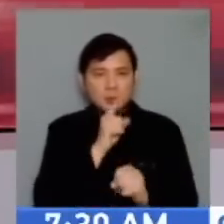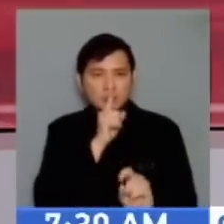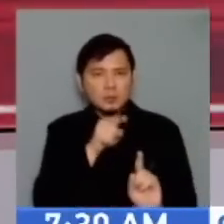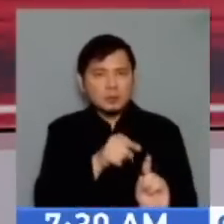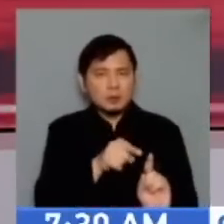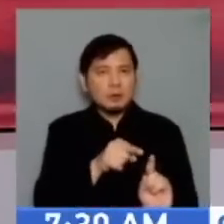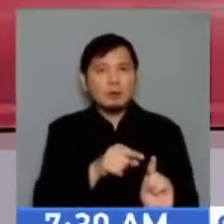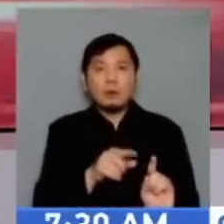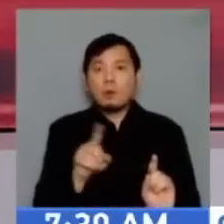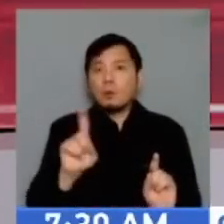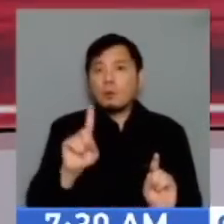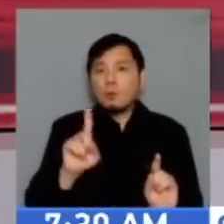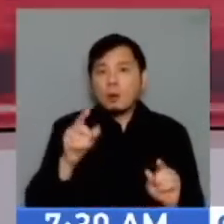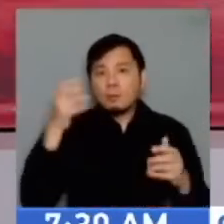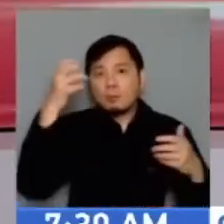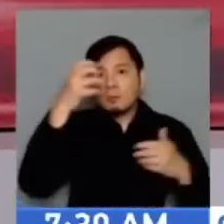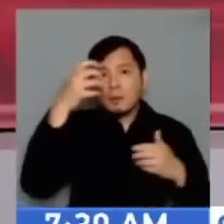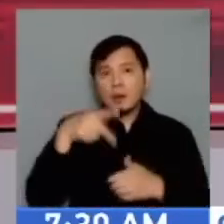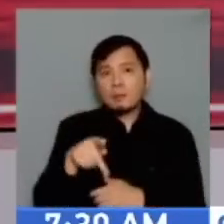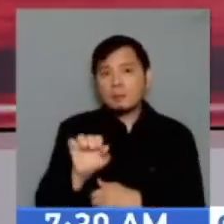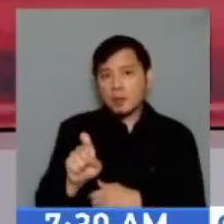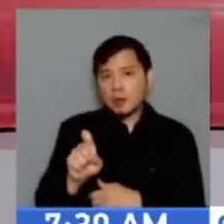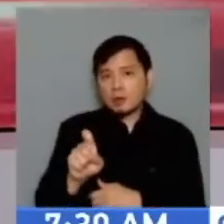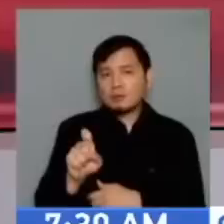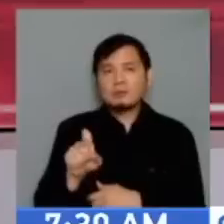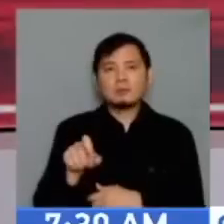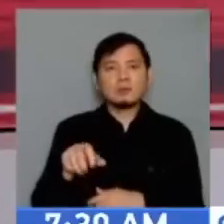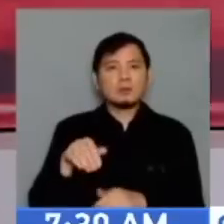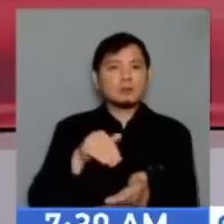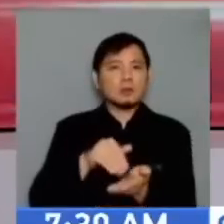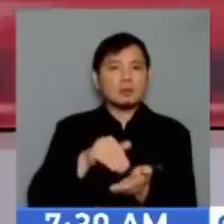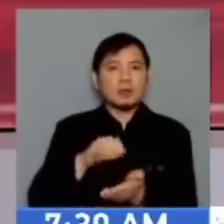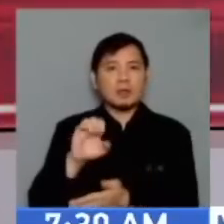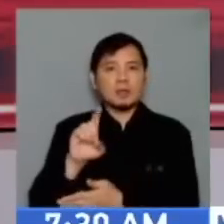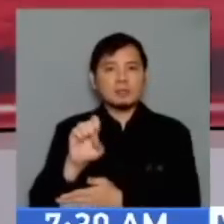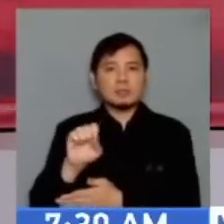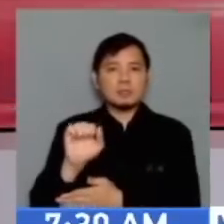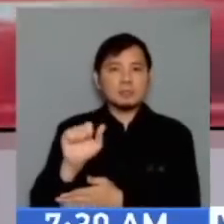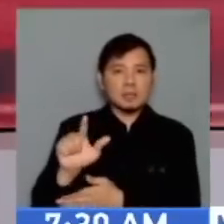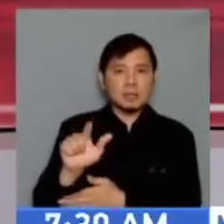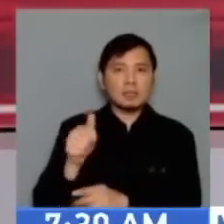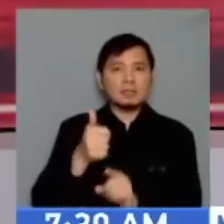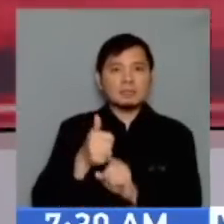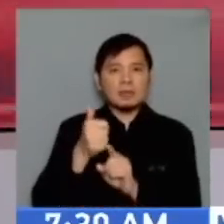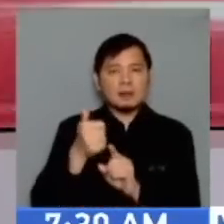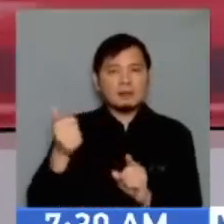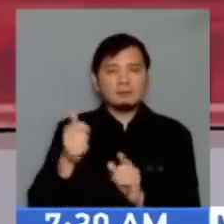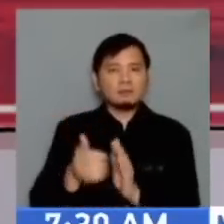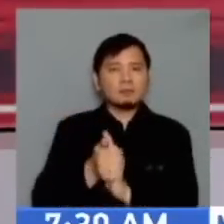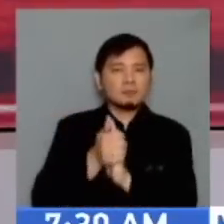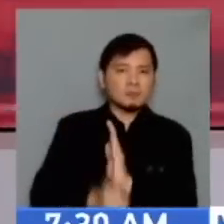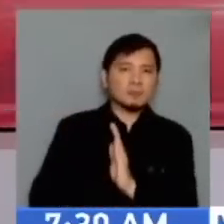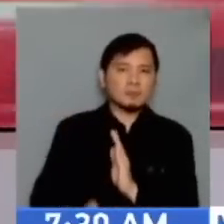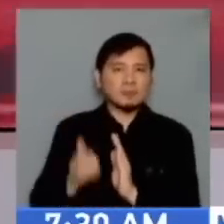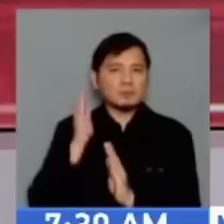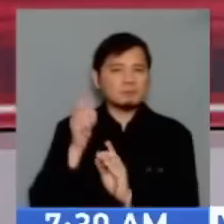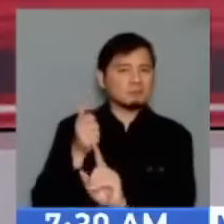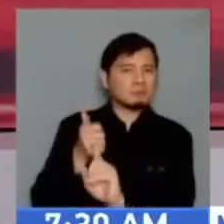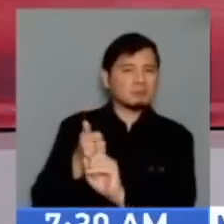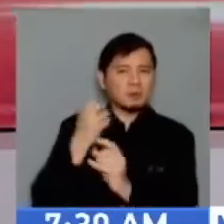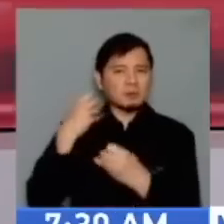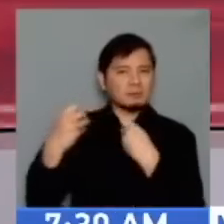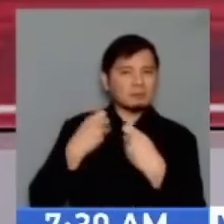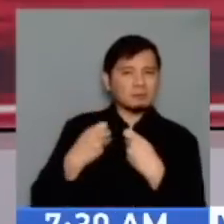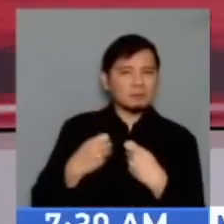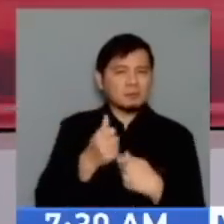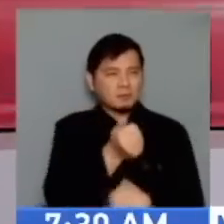virus, makakasama po natin ngayong umaga si Dr. Edsel Salvana, isang infectious disease specialist. Good morning po, Dr. Salvana. Si Mariz